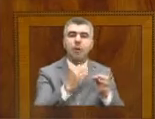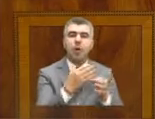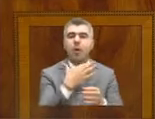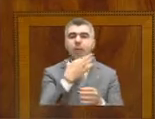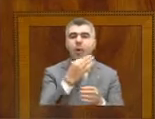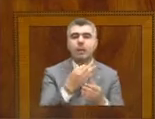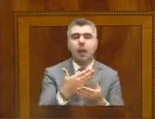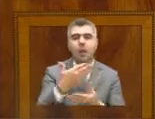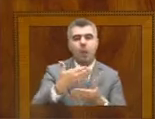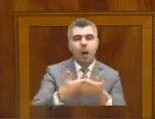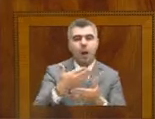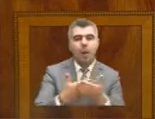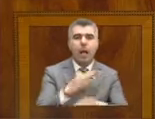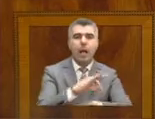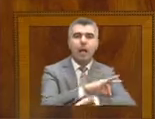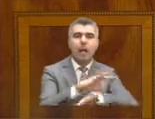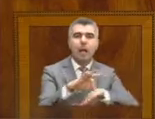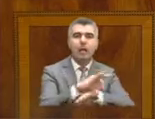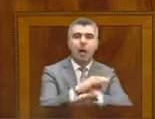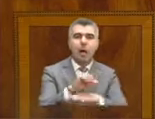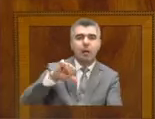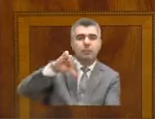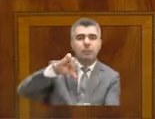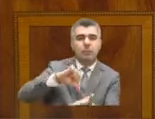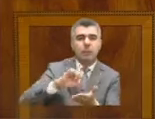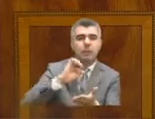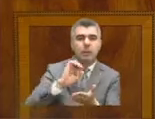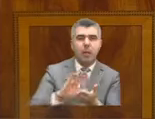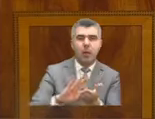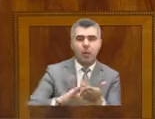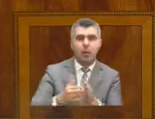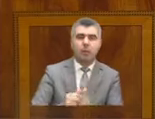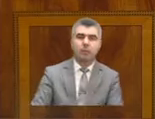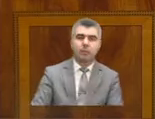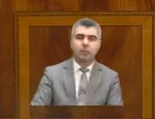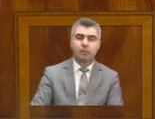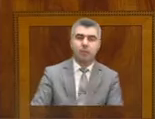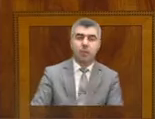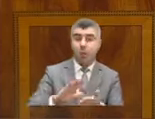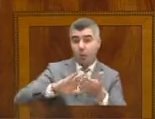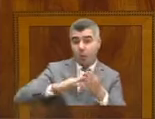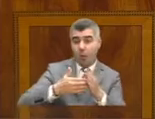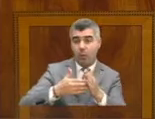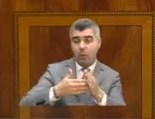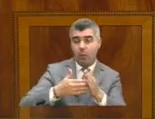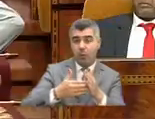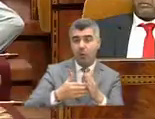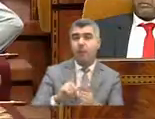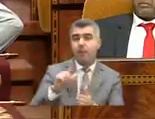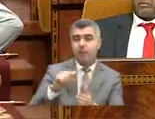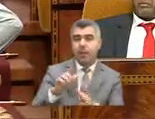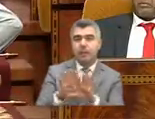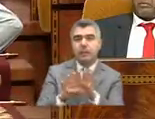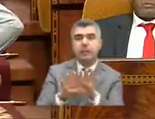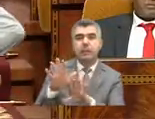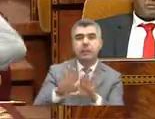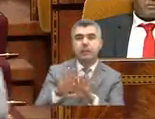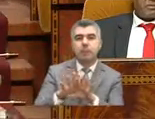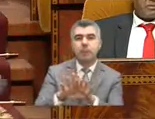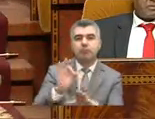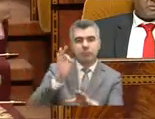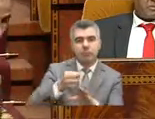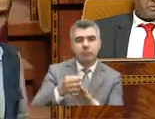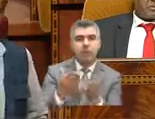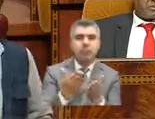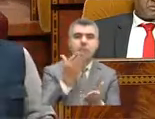الإدارية وتعزيز اللاتمركز الإداري. كل ذلك في إطار التدبير الدقيق